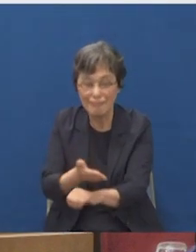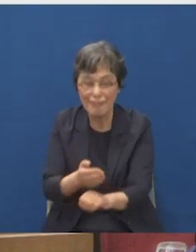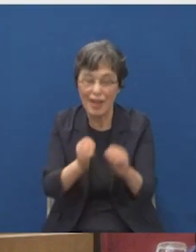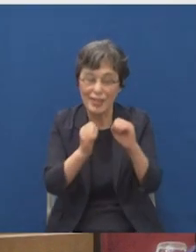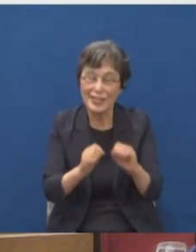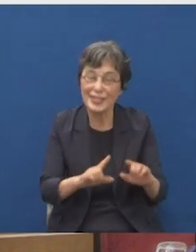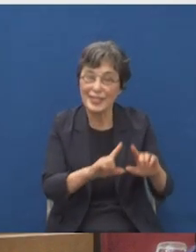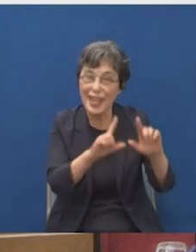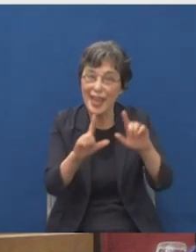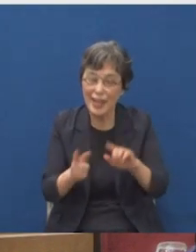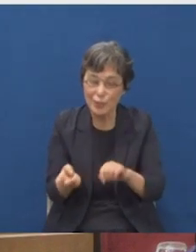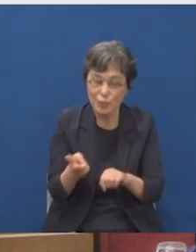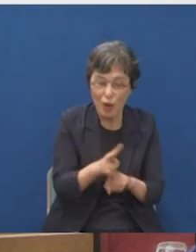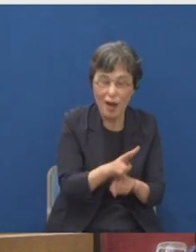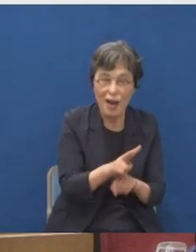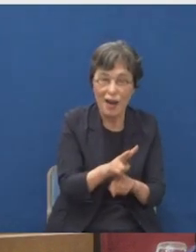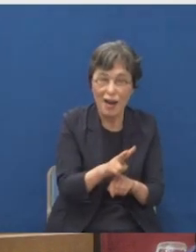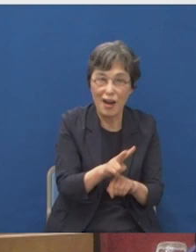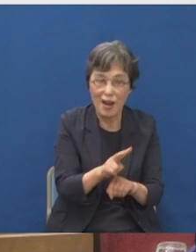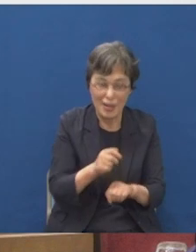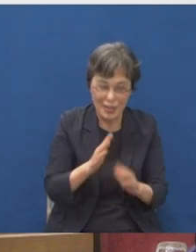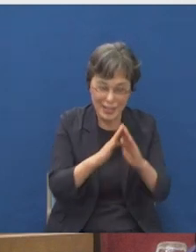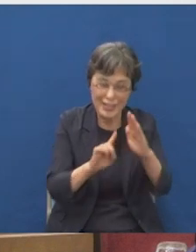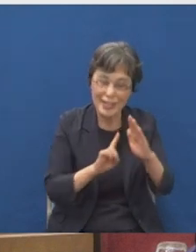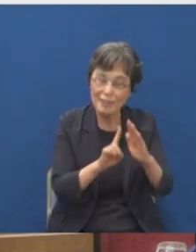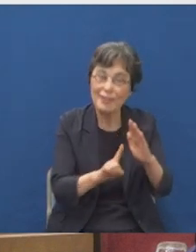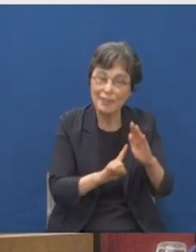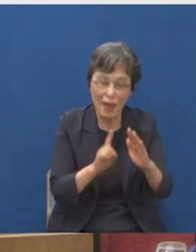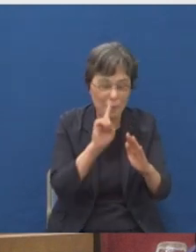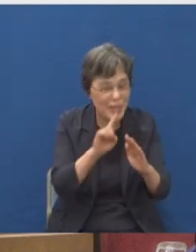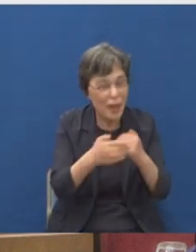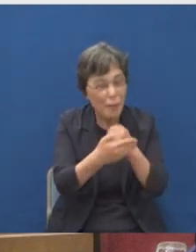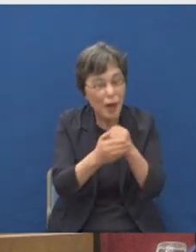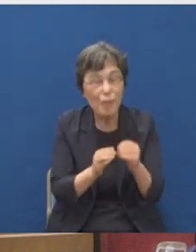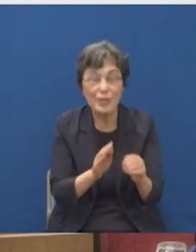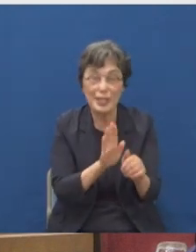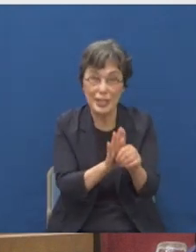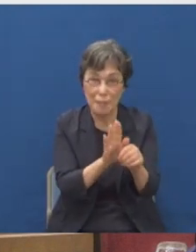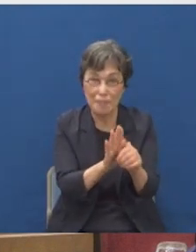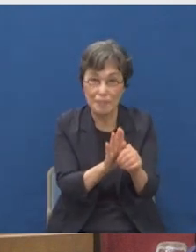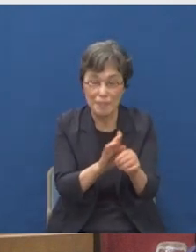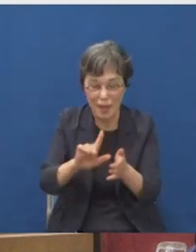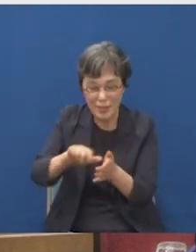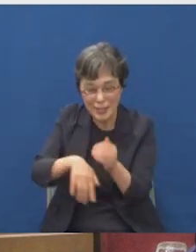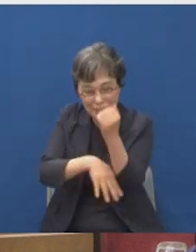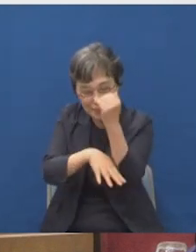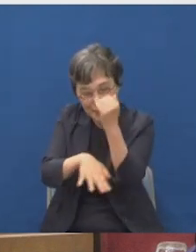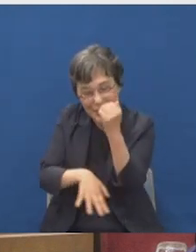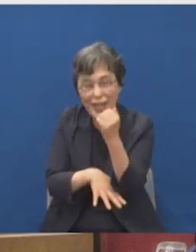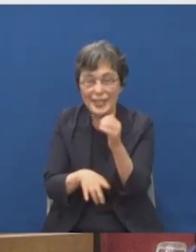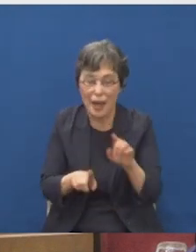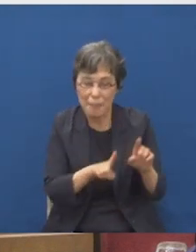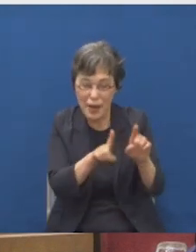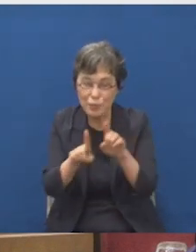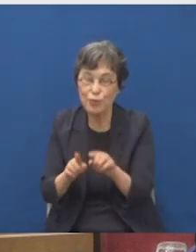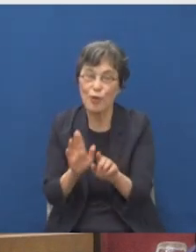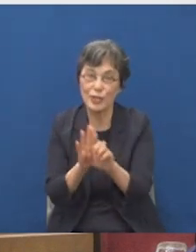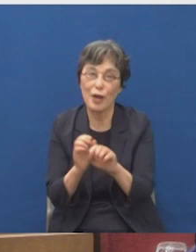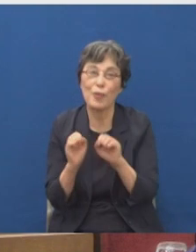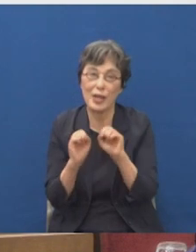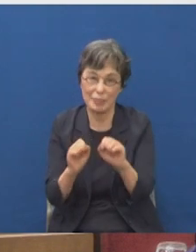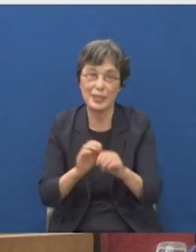活移行後も定期訪問等を通じた見守り支援等を行うなど、地域に根ざした伴走支援を強化してまい